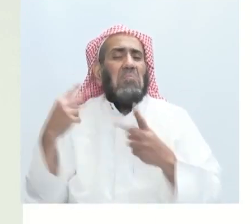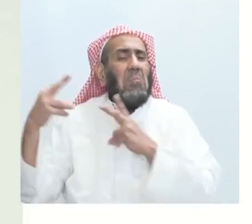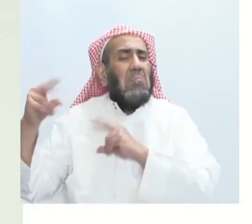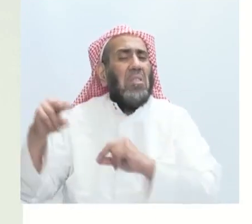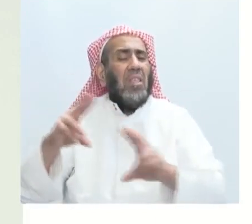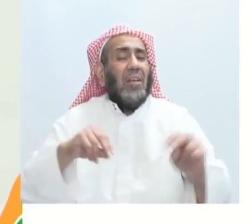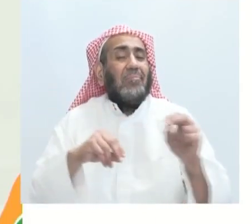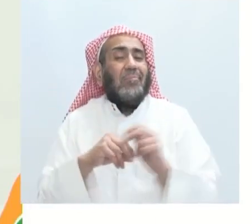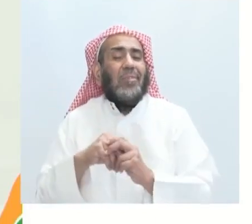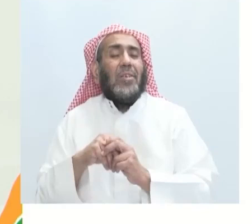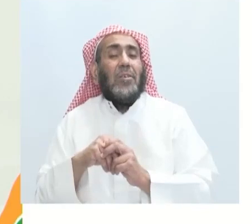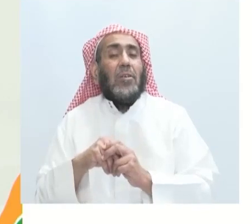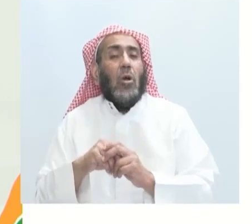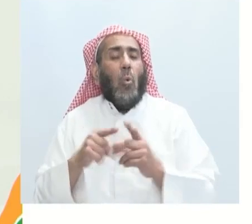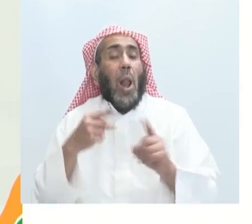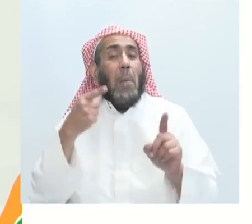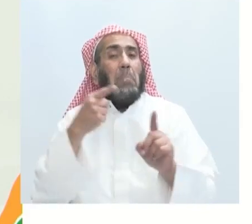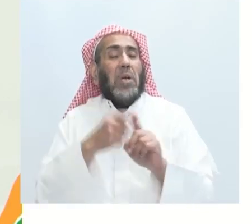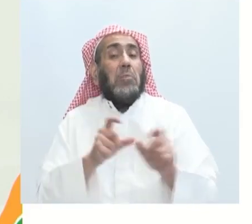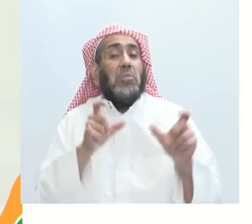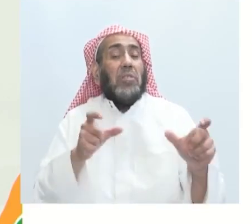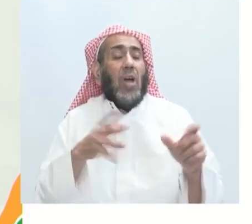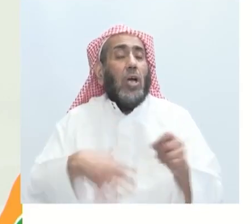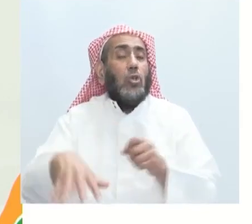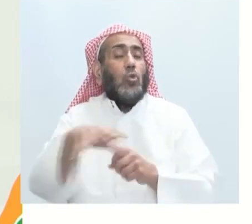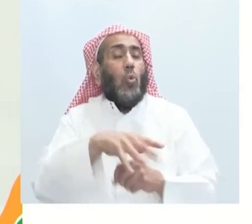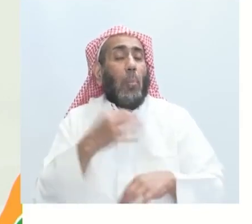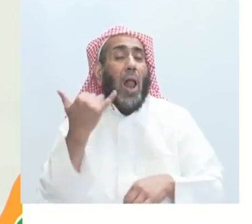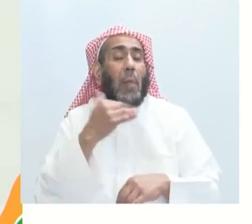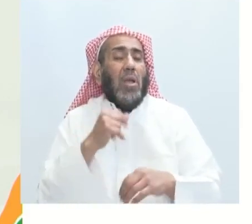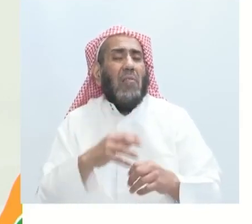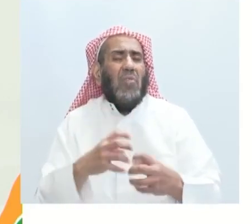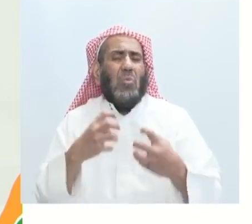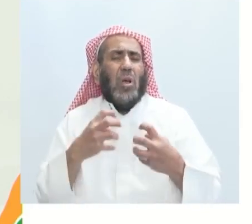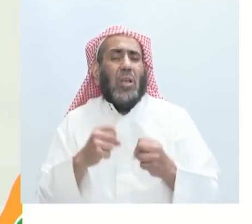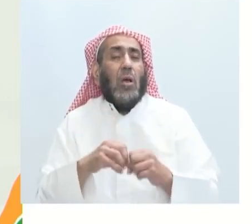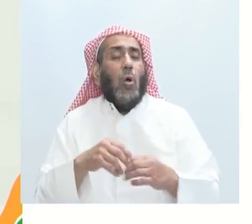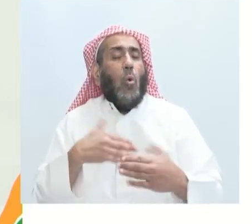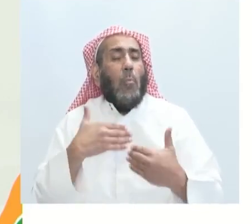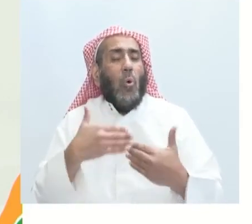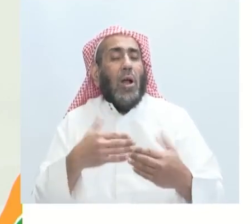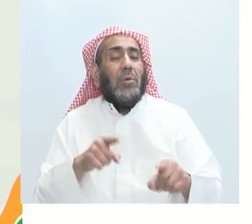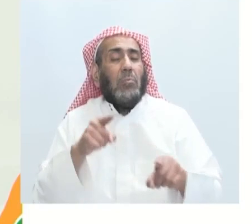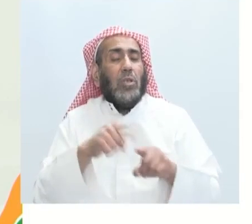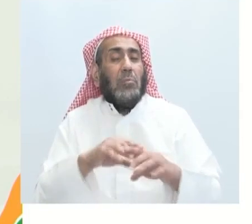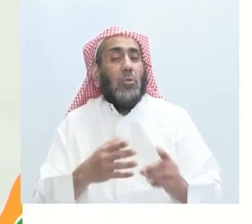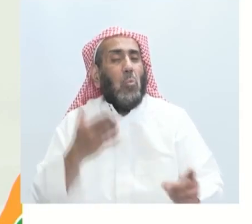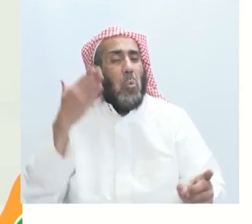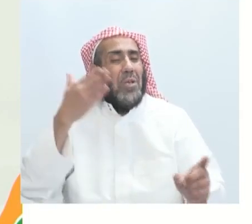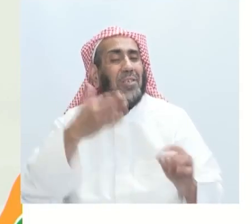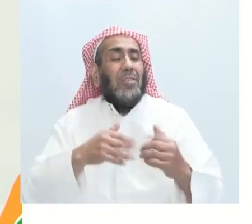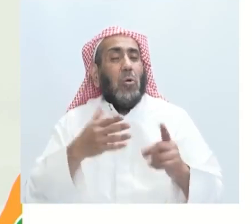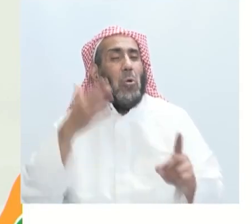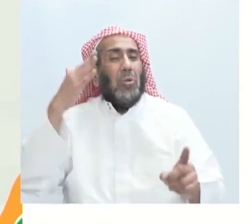اولا وكذلك المدح بالدفاع عن الشعوب العربيه في ازماتها وايضا مواكبه المناسبات والاشاده بالانجازات